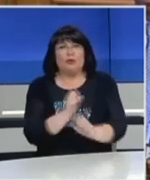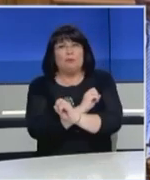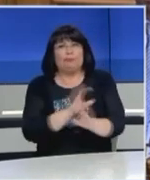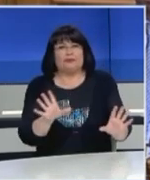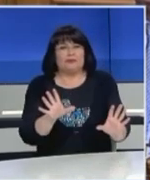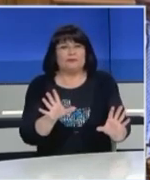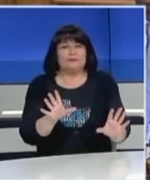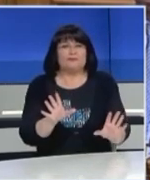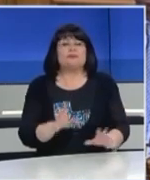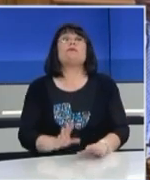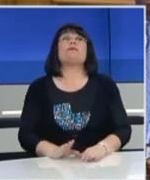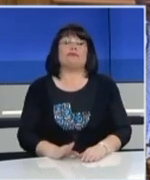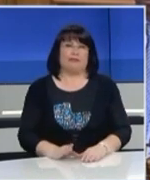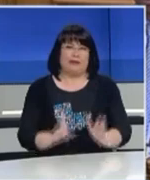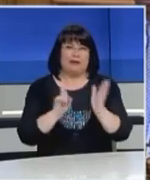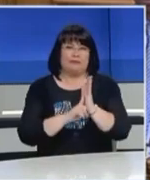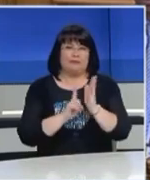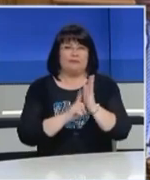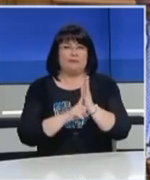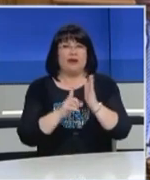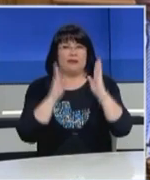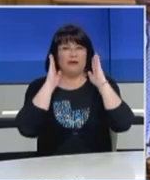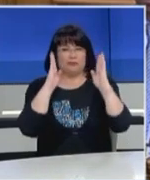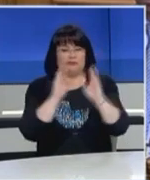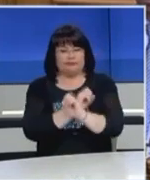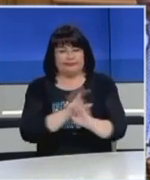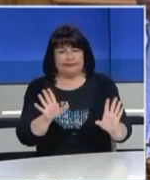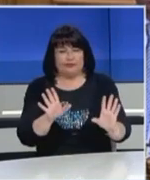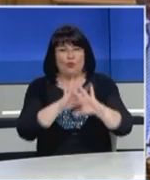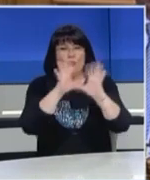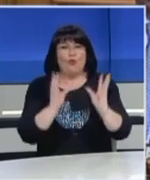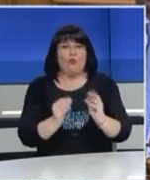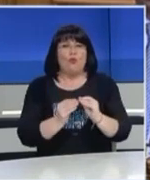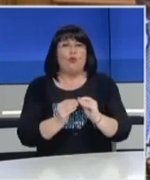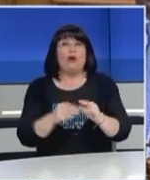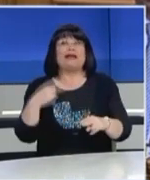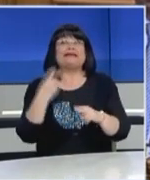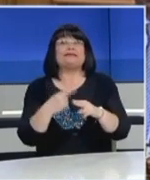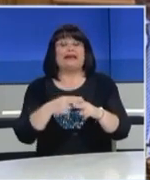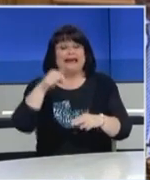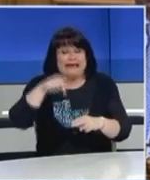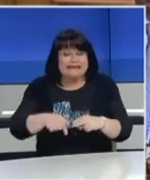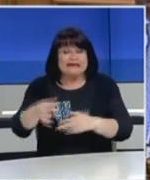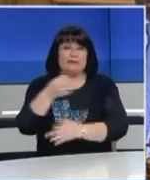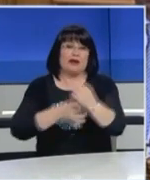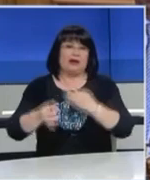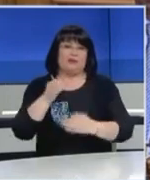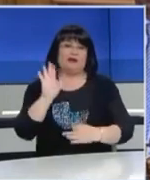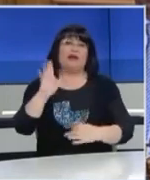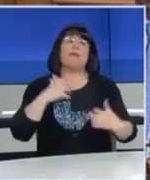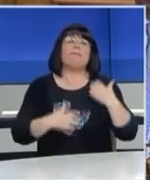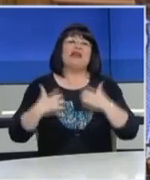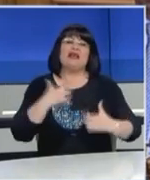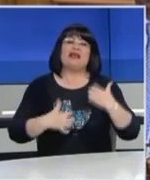δημοσιότητα και δεν θα δώσουμε επαρκή δυνατότητα προβολής σε όλα όσα σημαντικά υπόθηκαν σήμερα στα τέσσερα. Μην